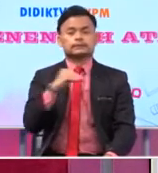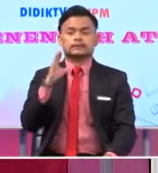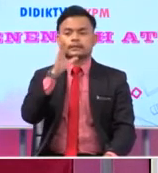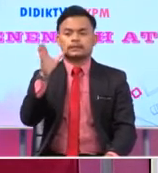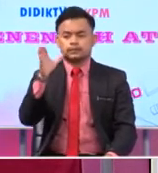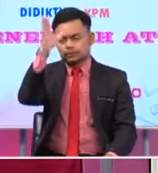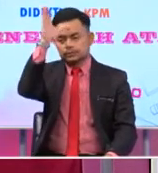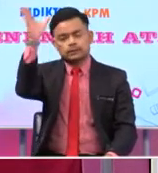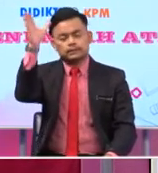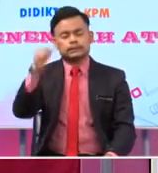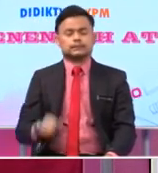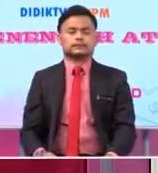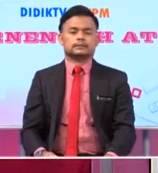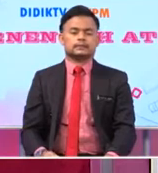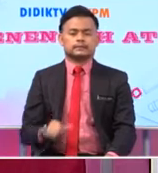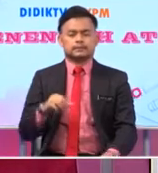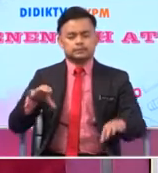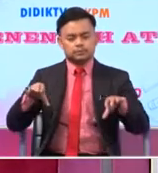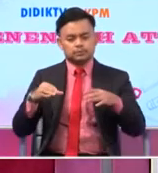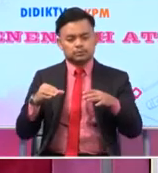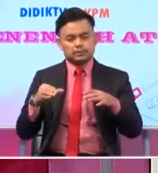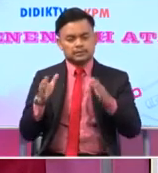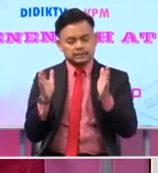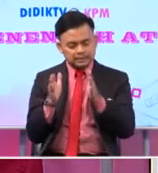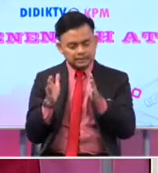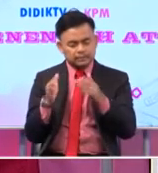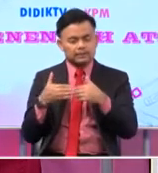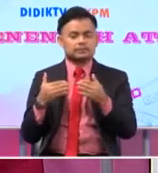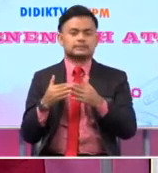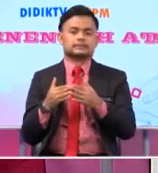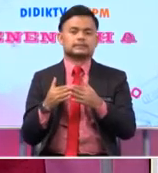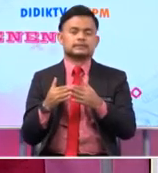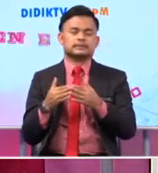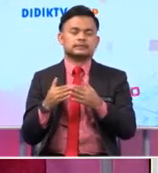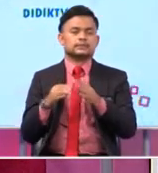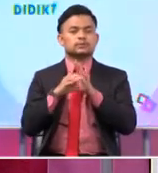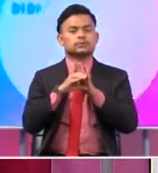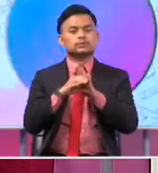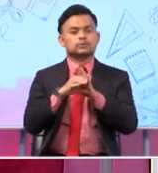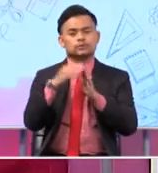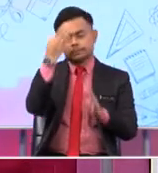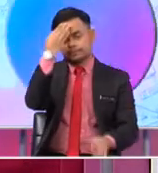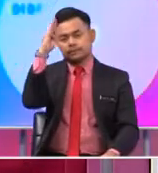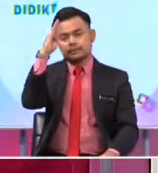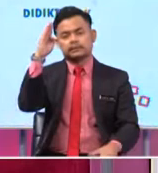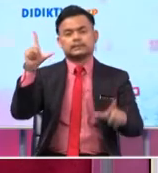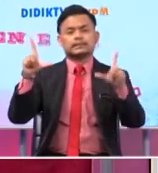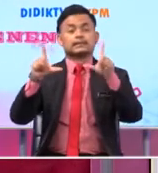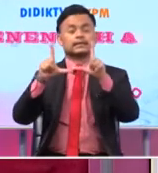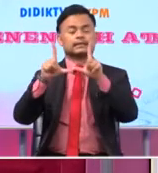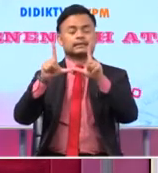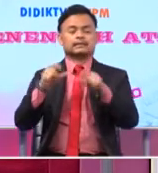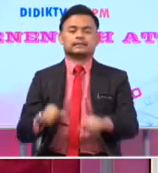kecil-kecilan pun takpe kadang-kadang tuh kita bagi kayak pun dah cukup untuk sebagai tanda inget-inget then